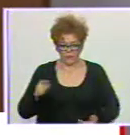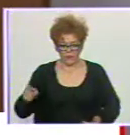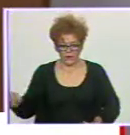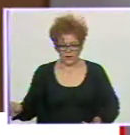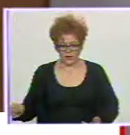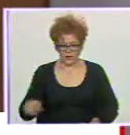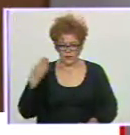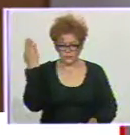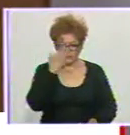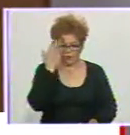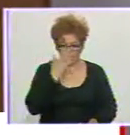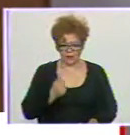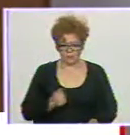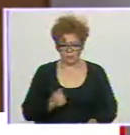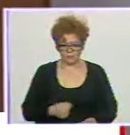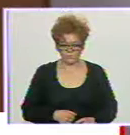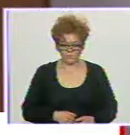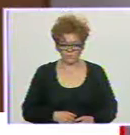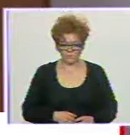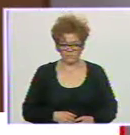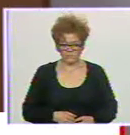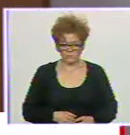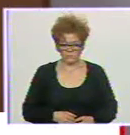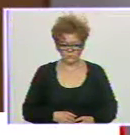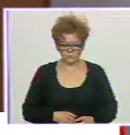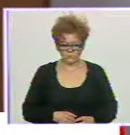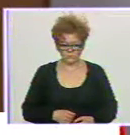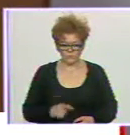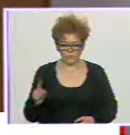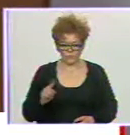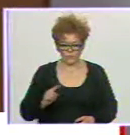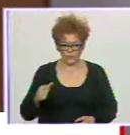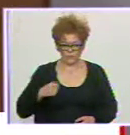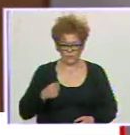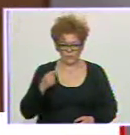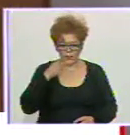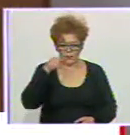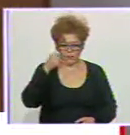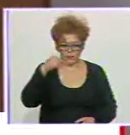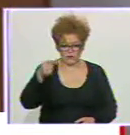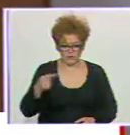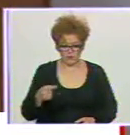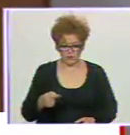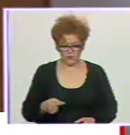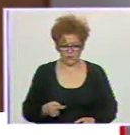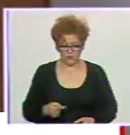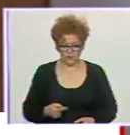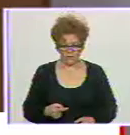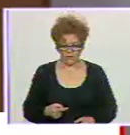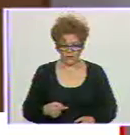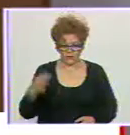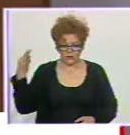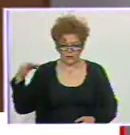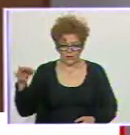unitate de învățământ în parte. Dar nu este vorba în niciun caz de disponibilizare, așa cum a